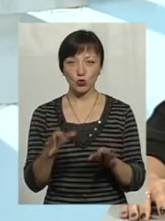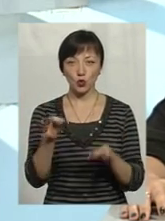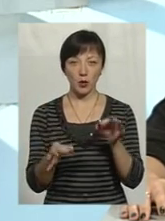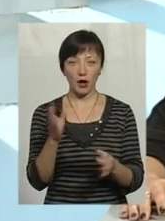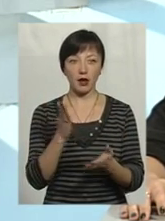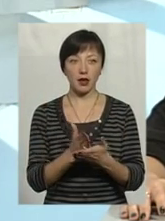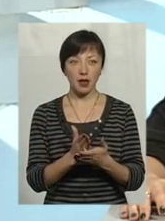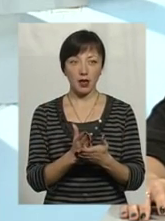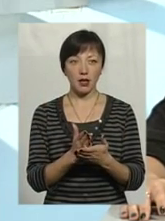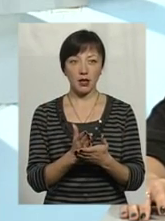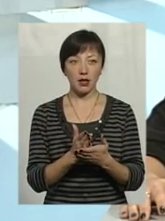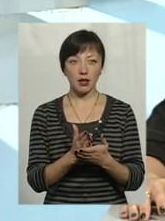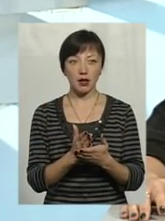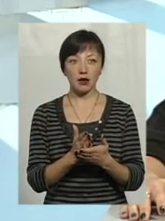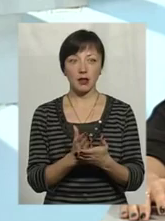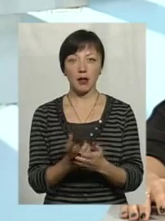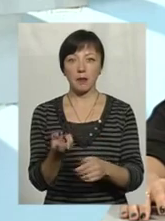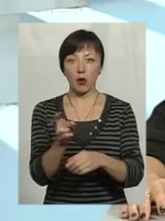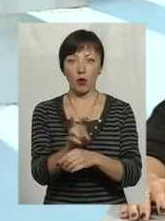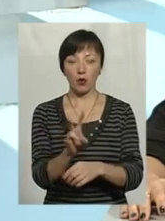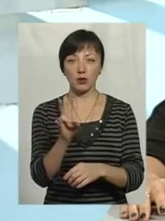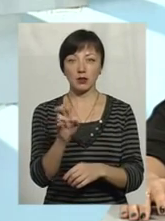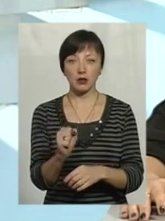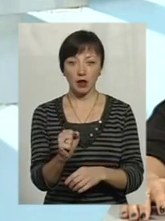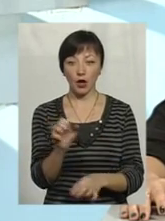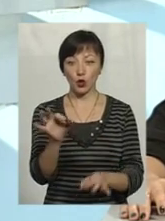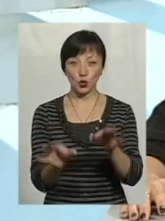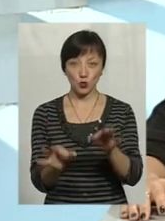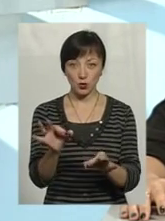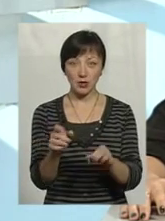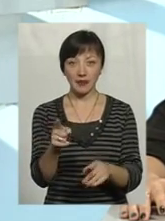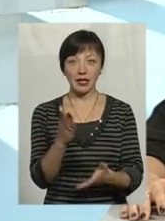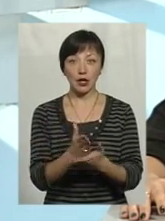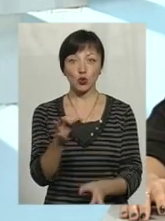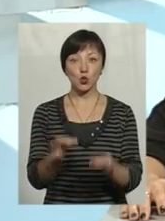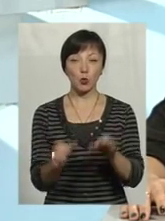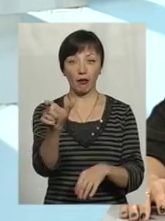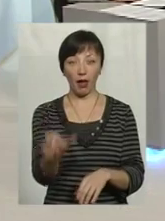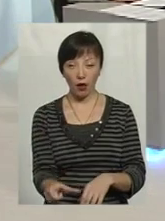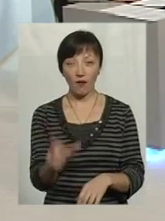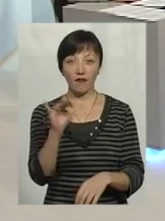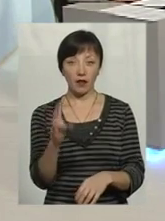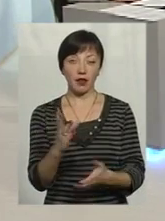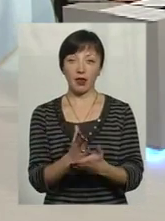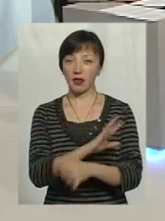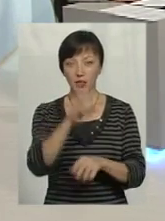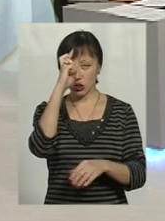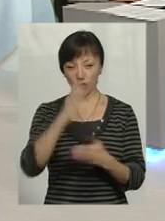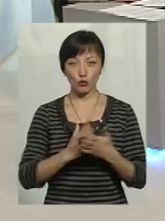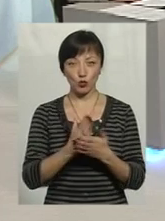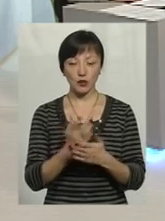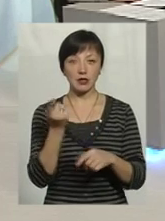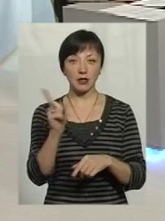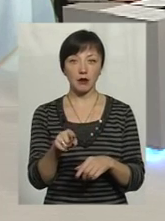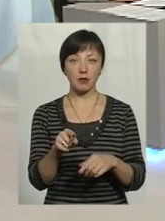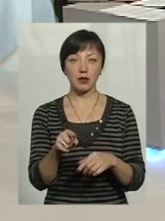є фізичною особою, як він переступає поріг судової зали, він є суддею, він є не державним службовцем, тому що